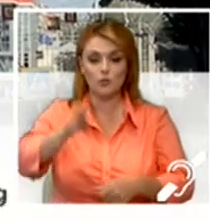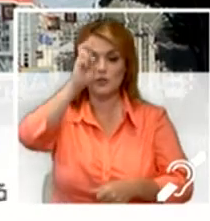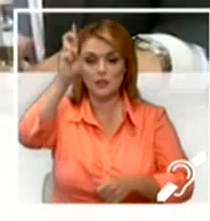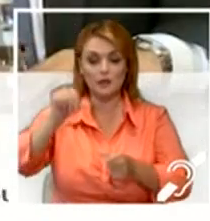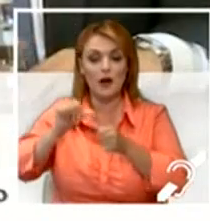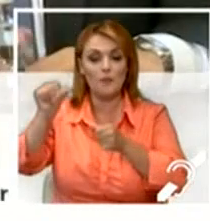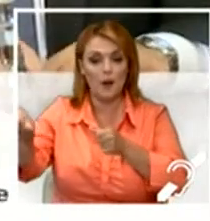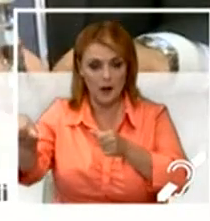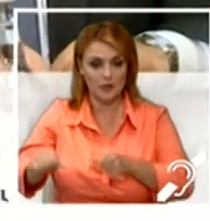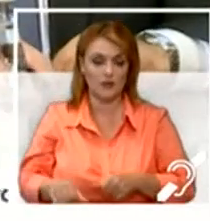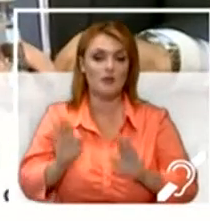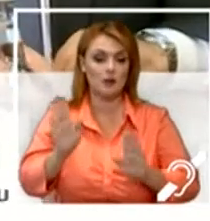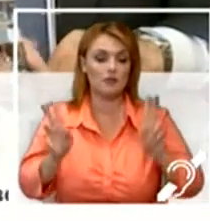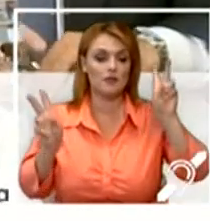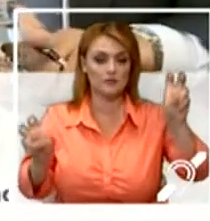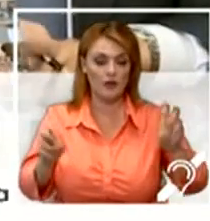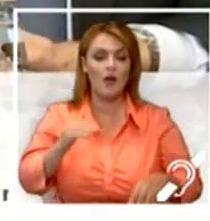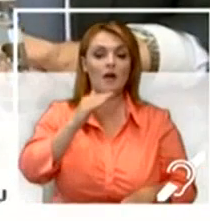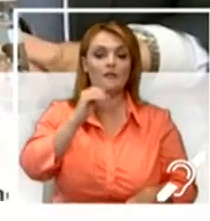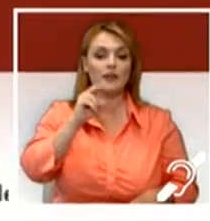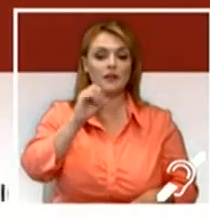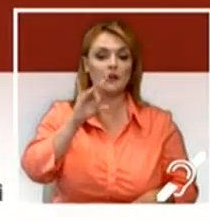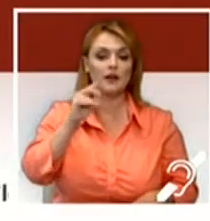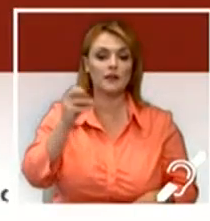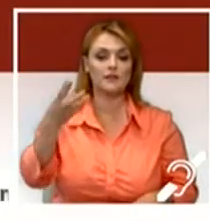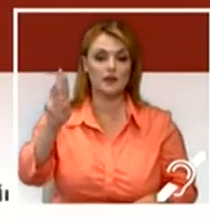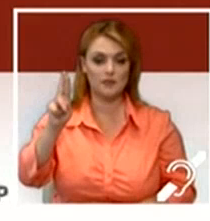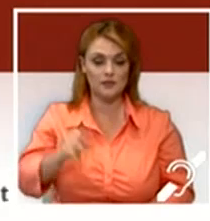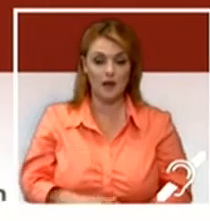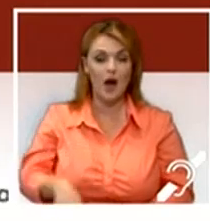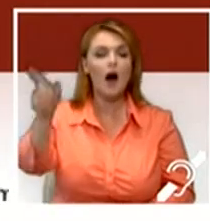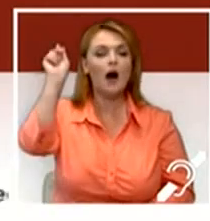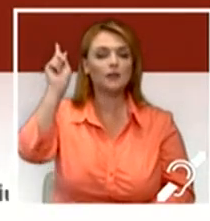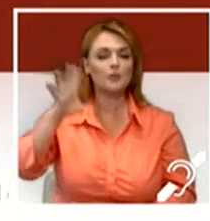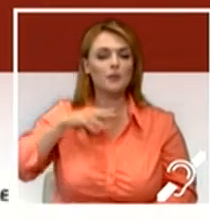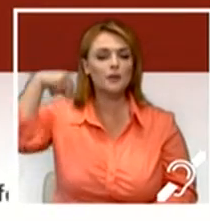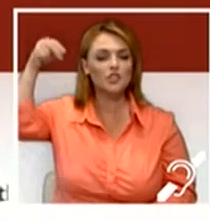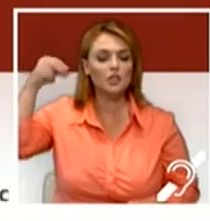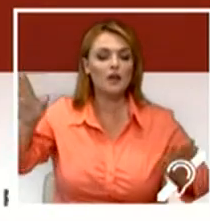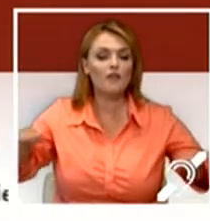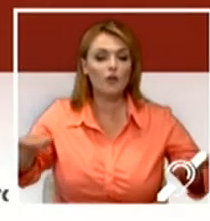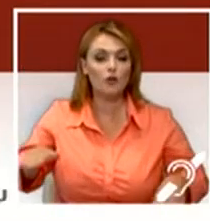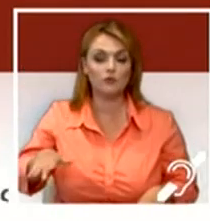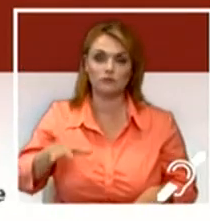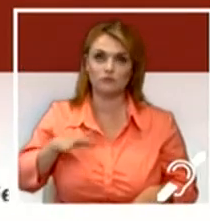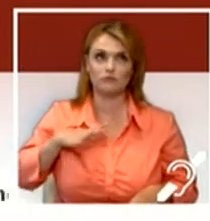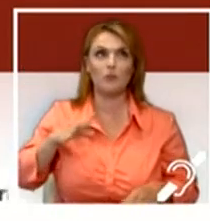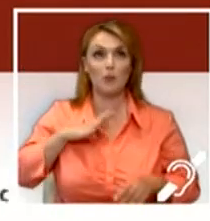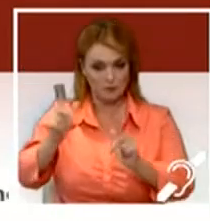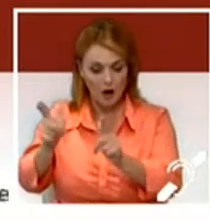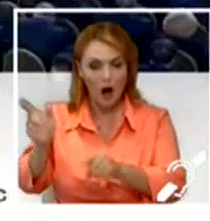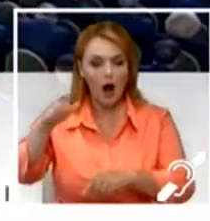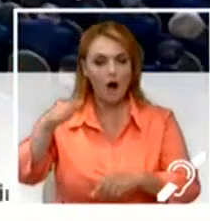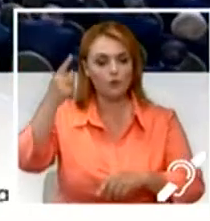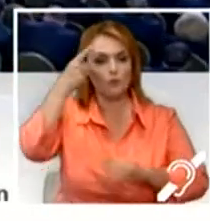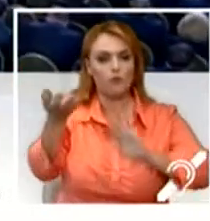stârnit demonstrații de stradă la Chișinău, iar sub presiunea publică, președintele de atunci al Republicii Moldova, Vladimir Voronin, s-a răzgândit și nu a mai